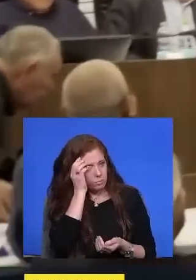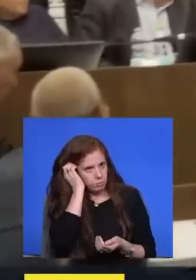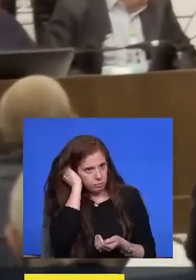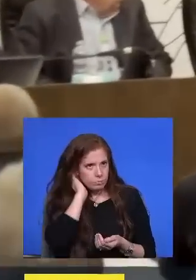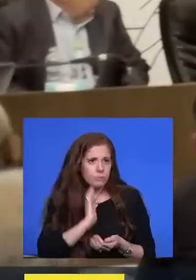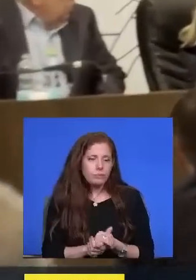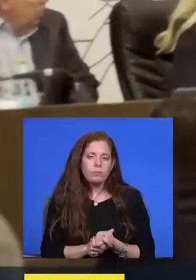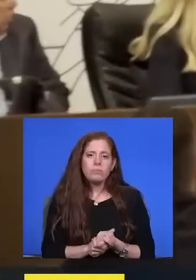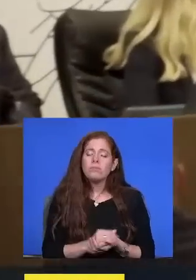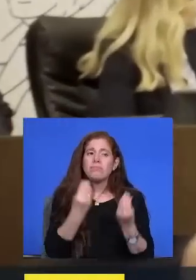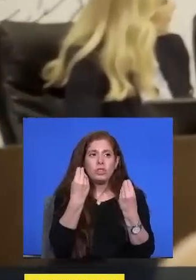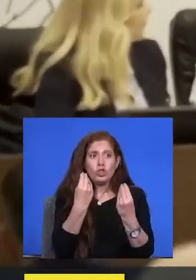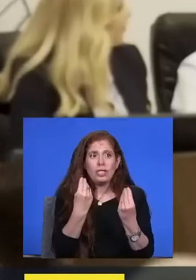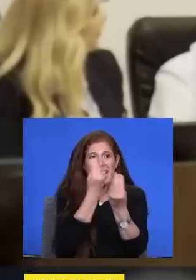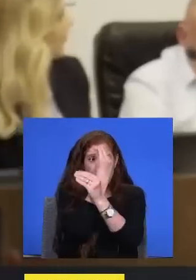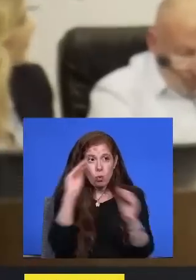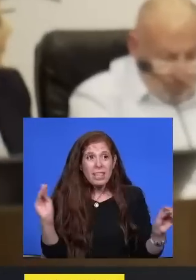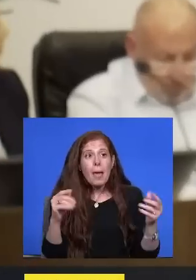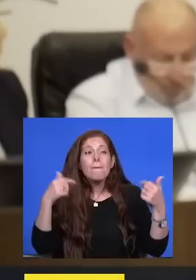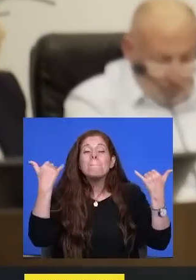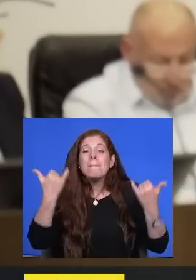שנייה, אני מודיע, מהרגע הזה אין המראות.